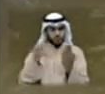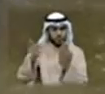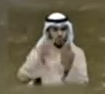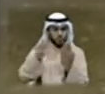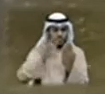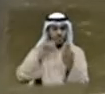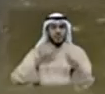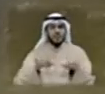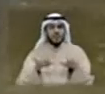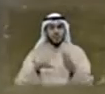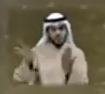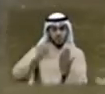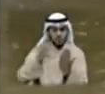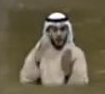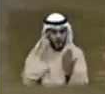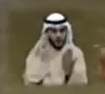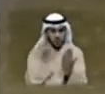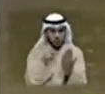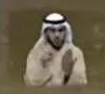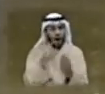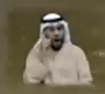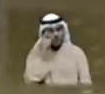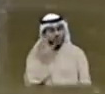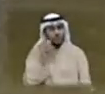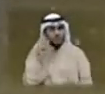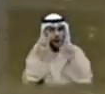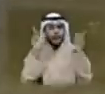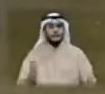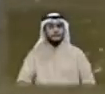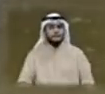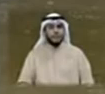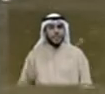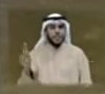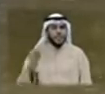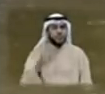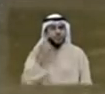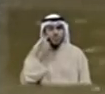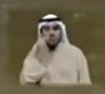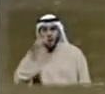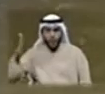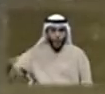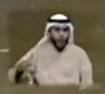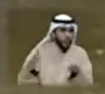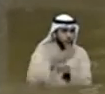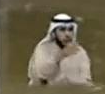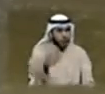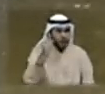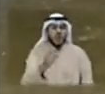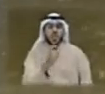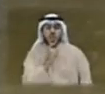نراجع تصميم درع كاسر الأمواج حق المرسى، دراسة ذبذبة الأمواج داخل